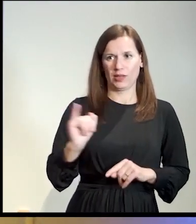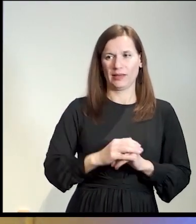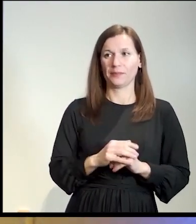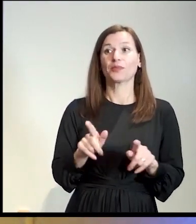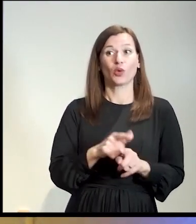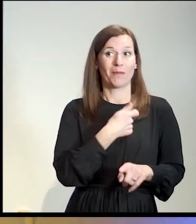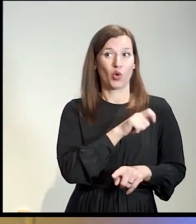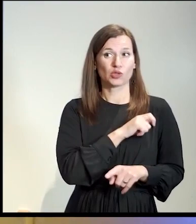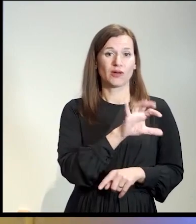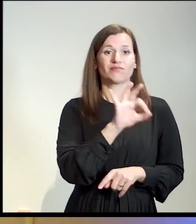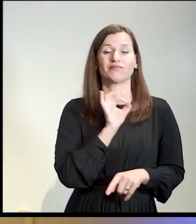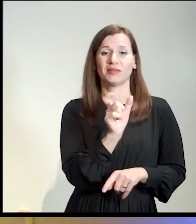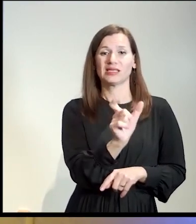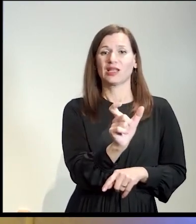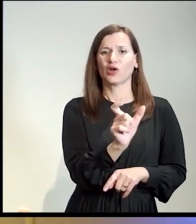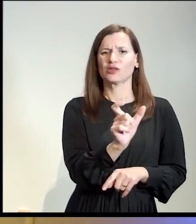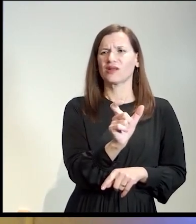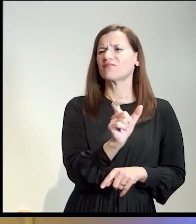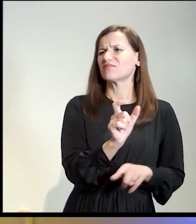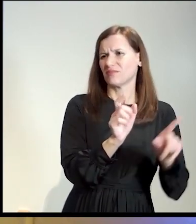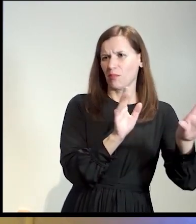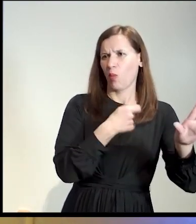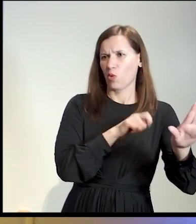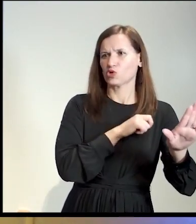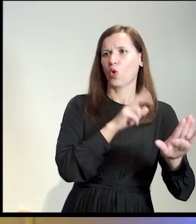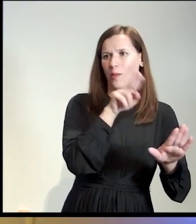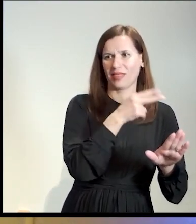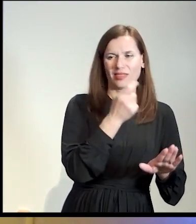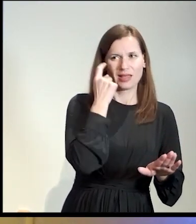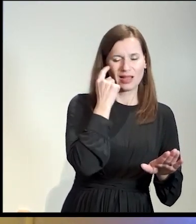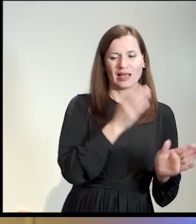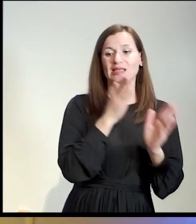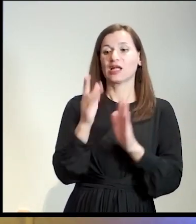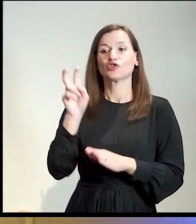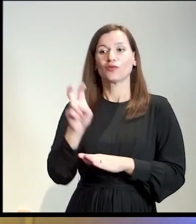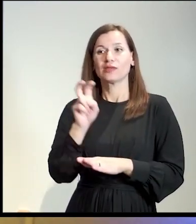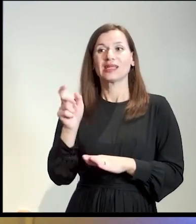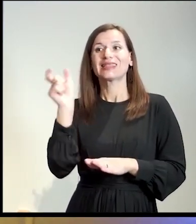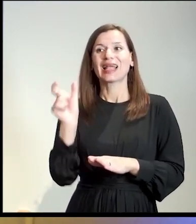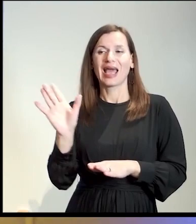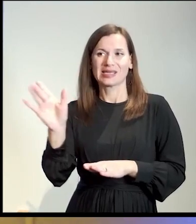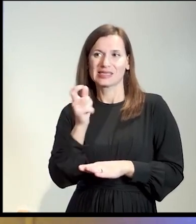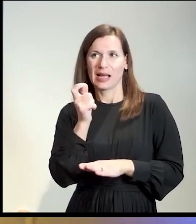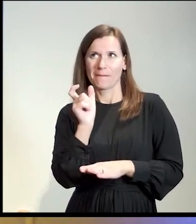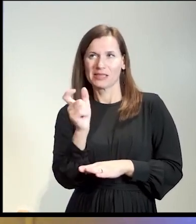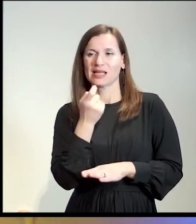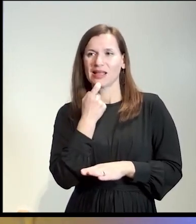odločili za besedno zvezo štučna inteligencija, v Švici pa je italijanska beseda leta postala kratica